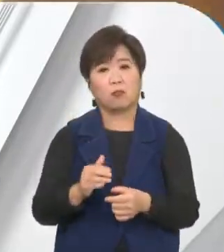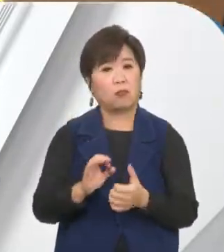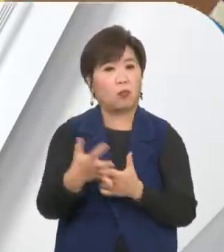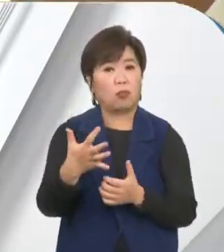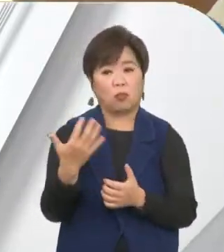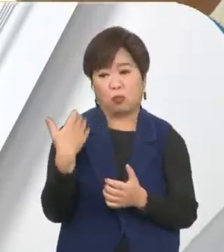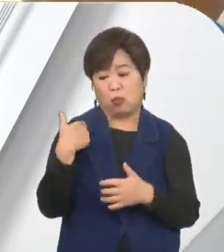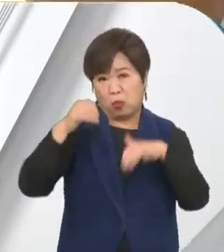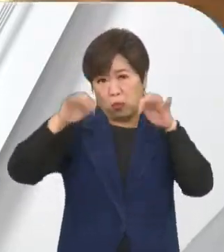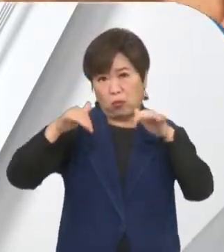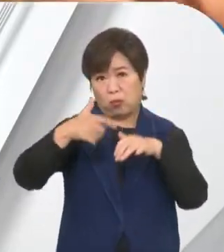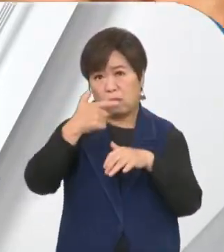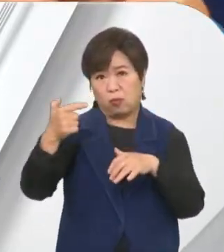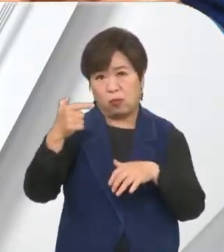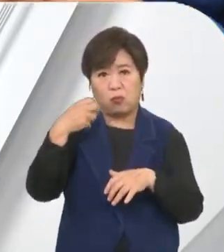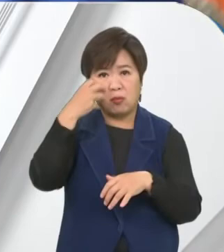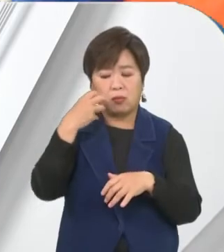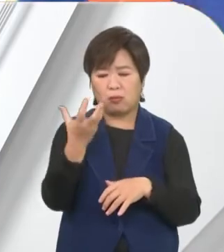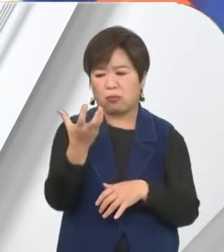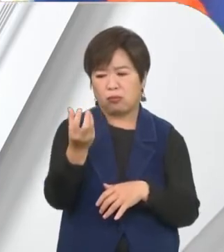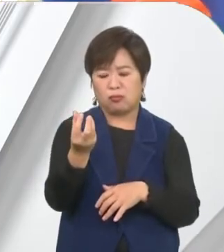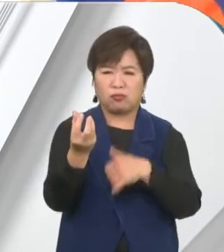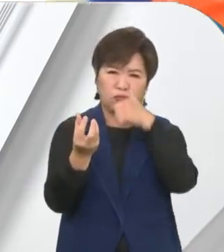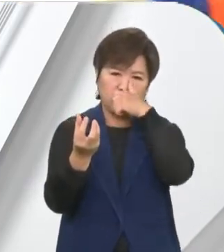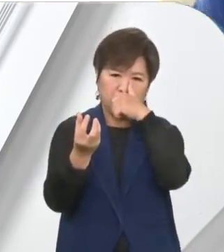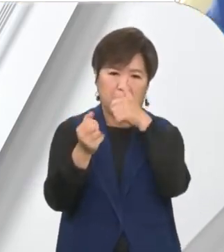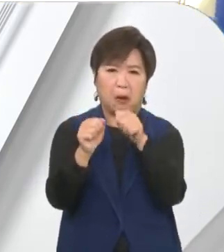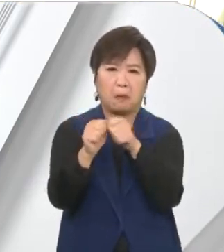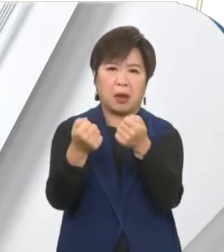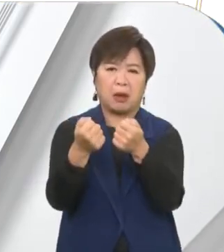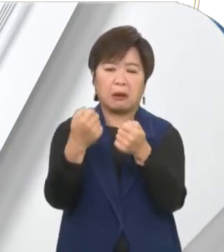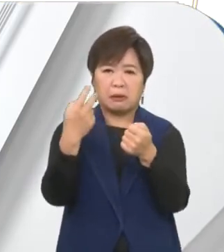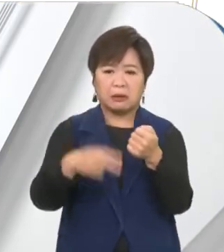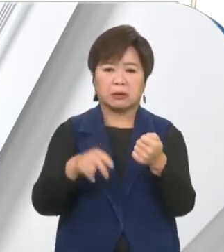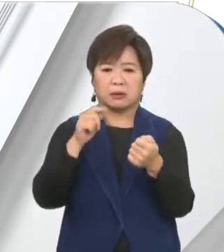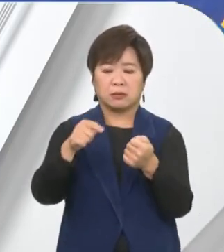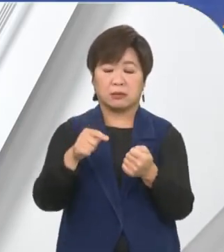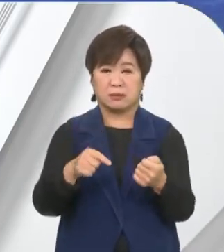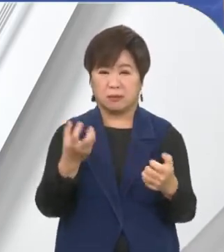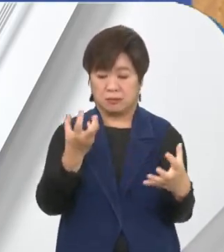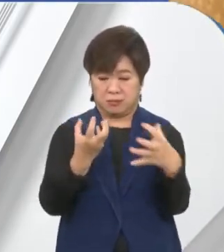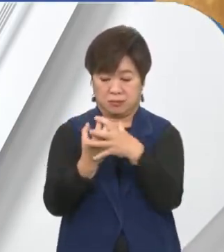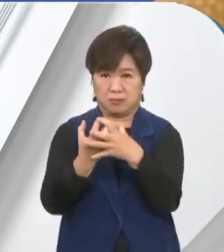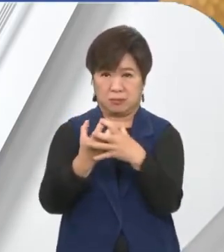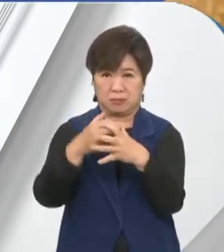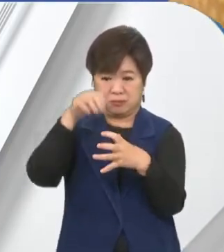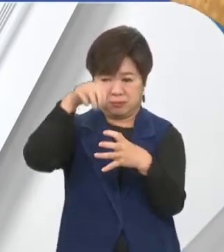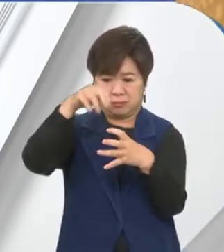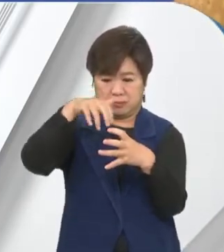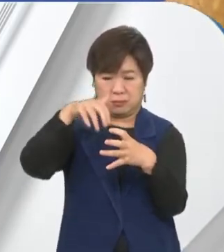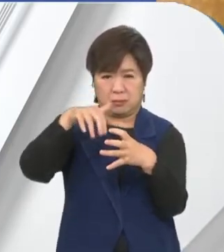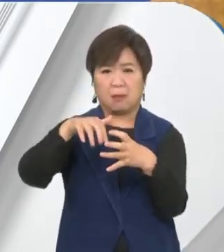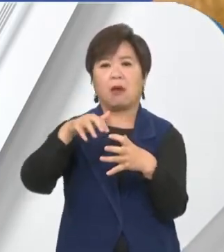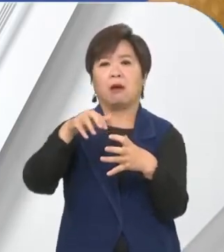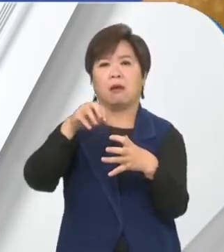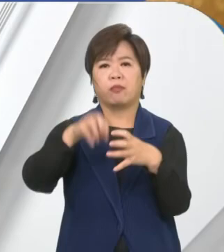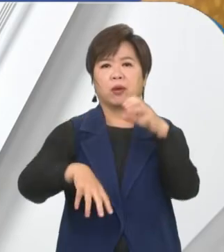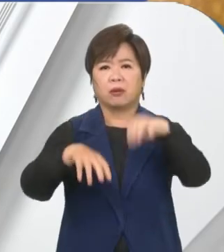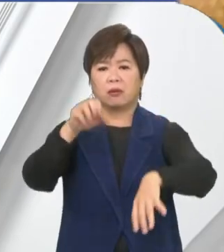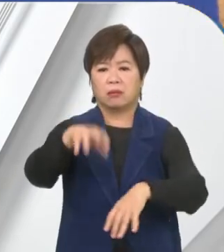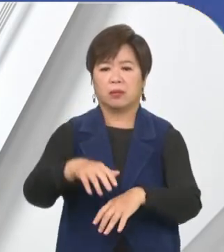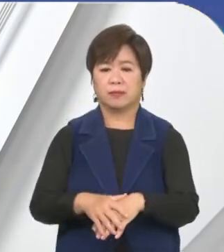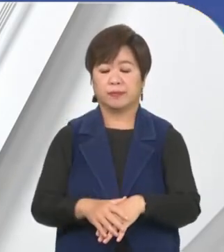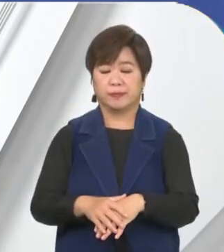水道，三万里的果子就卡塞，外地个，甚至发生呀太阳溢水，甚至都落果的情况。 第一个裂